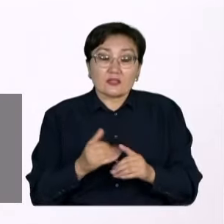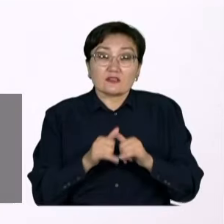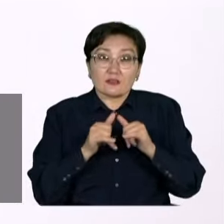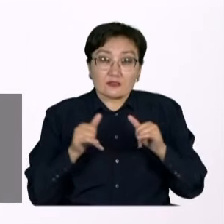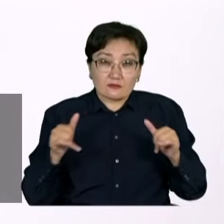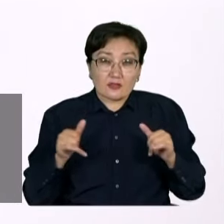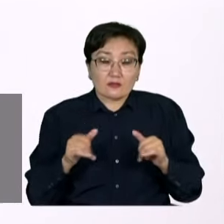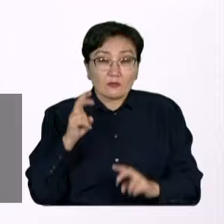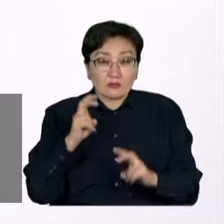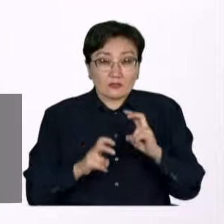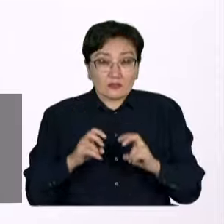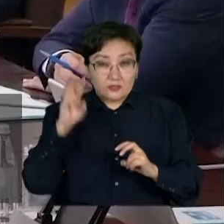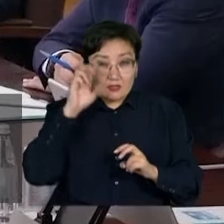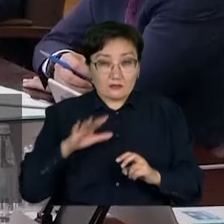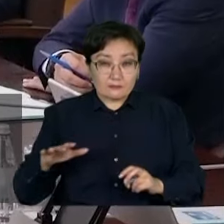страны.